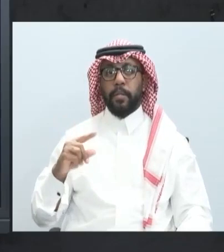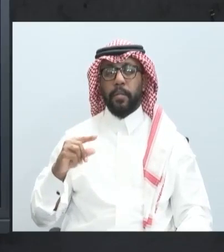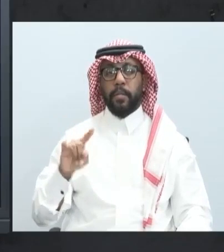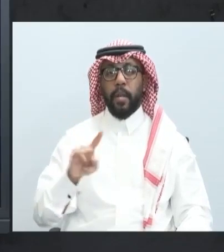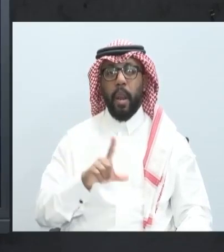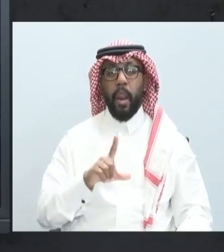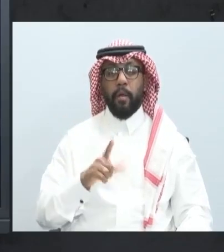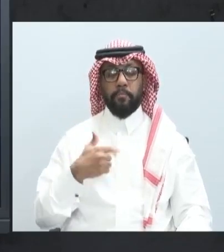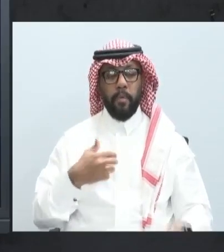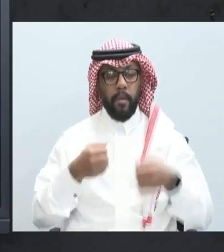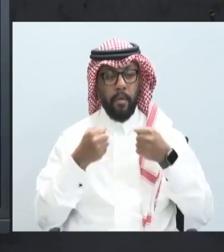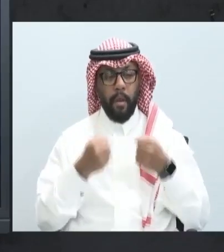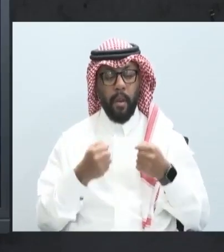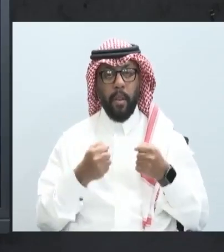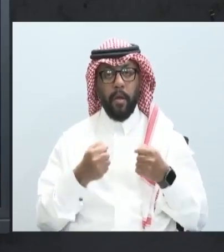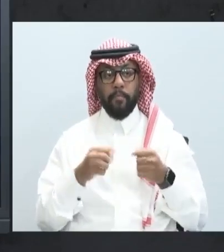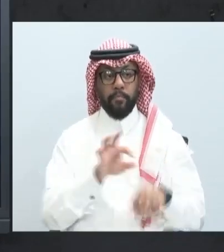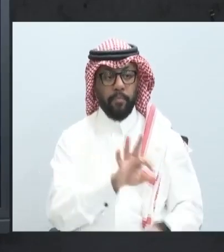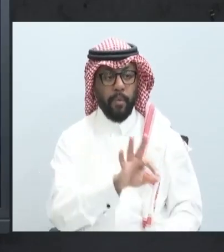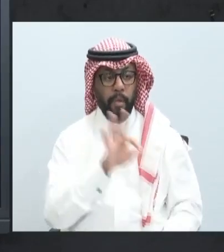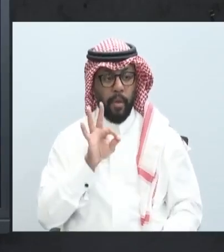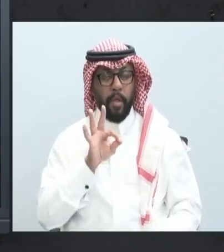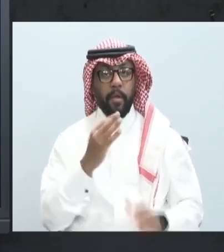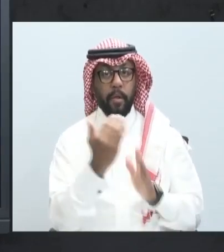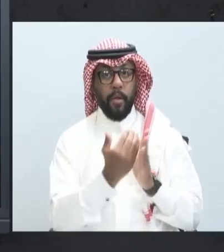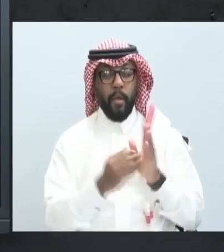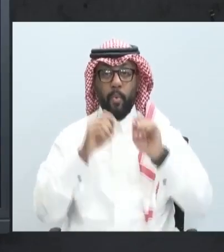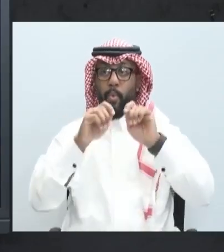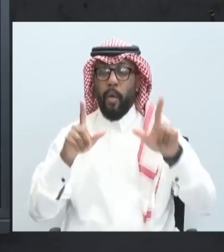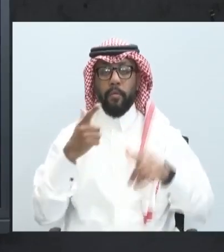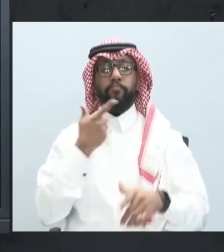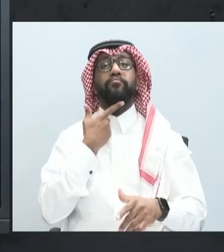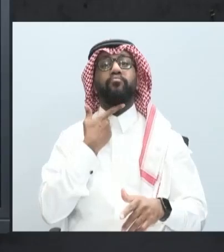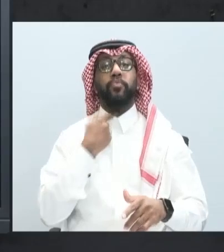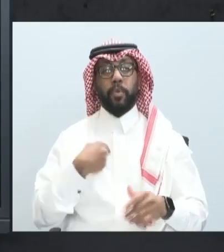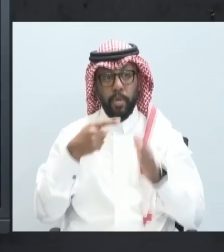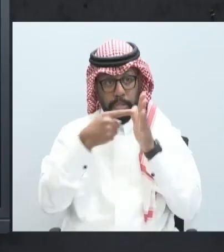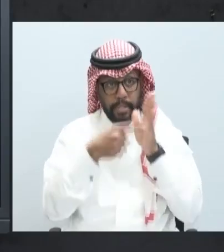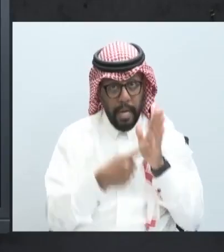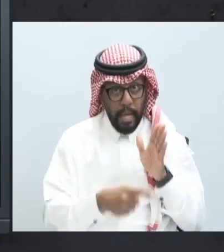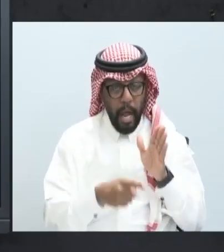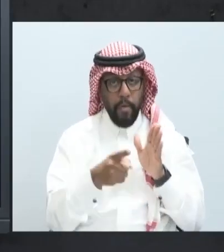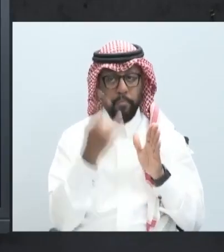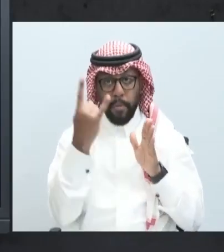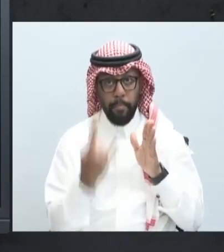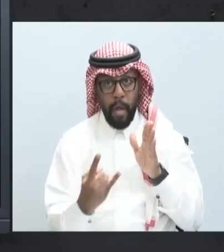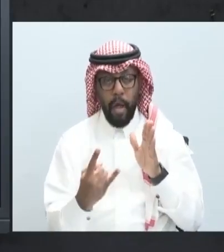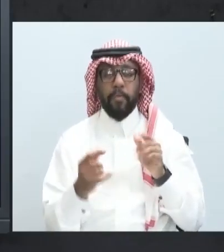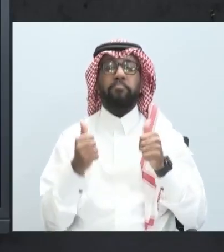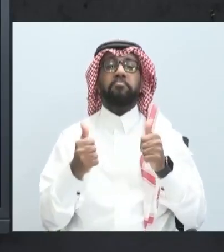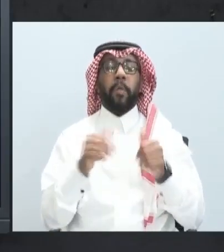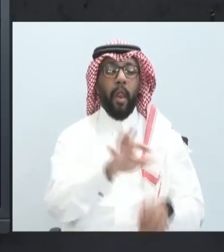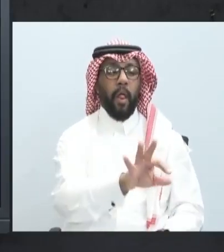نستطيع ان نختار اي الاستدلالات بوجهه نظرك الشخصيه انت اكثر احكامك